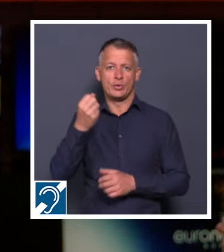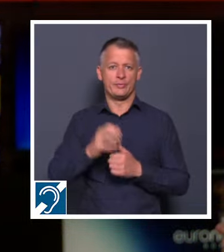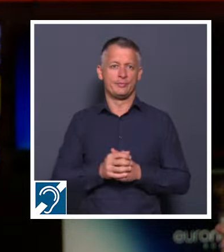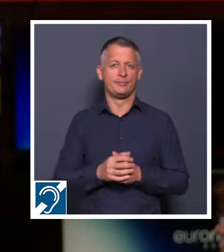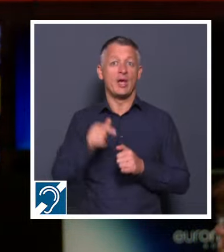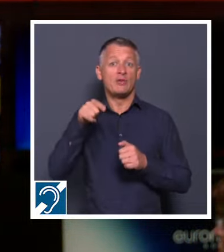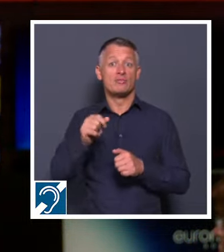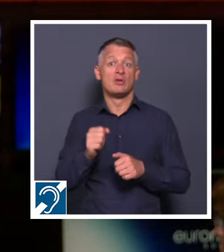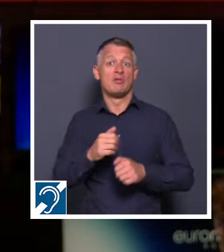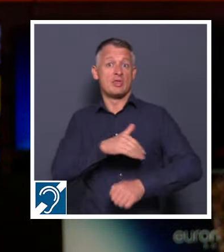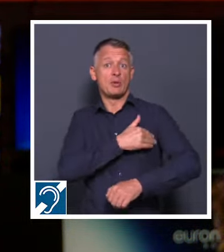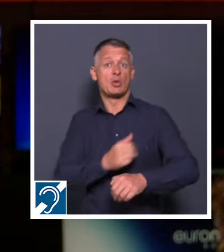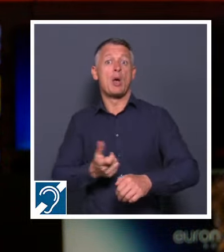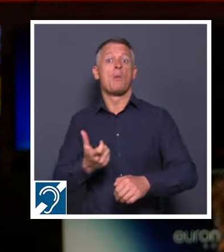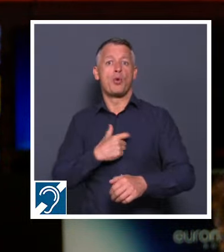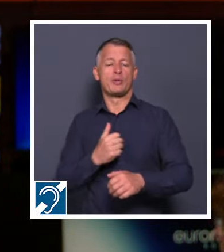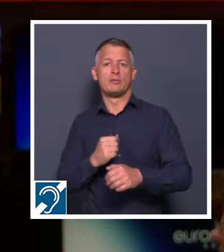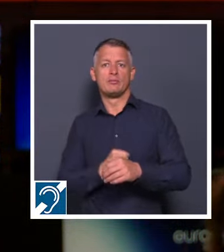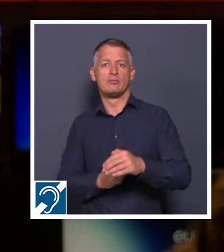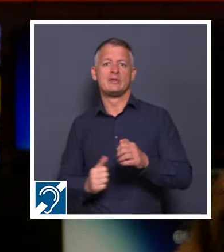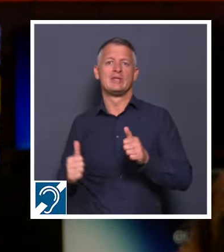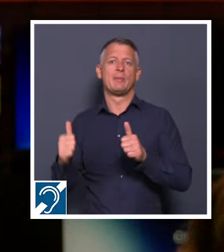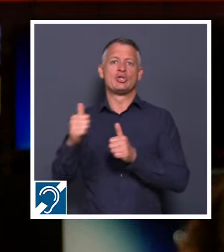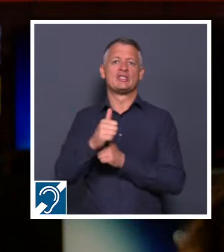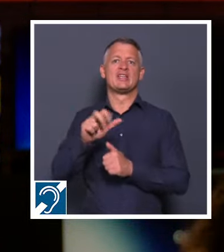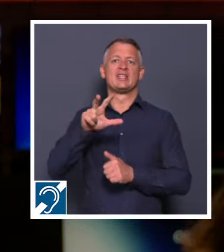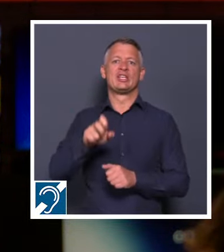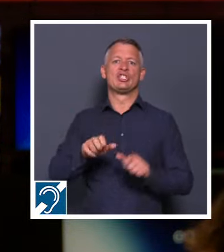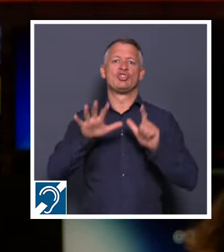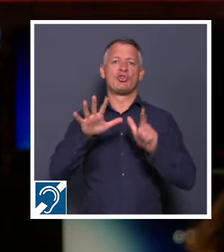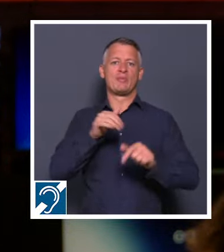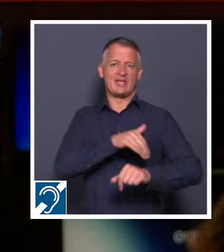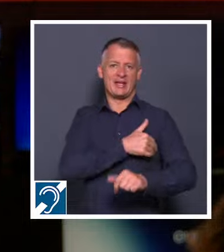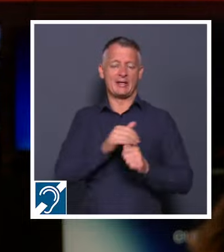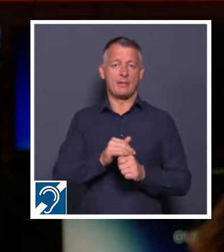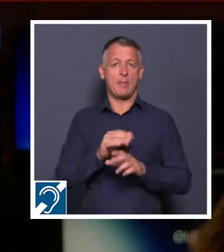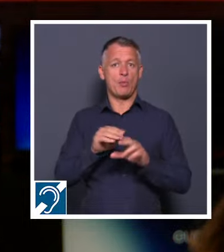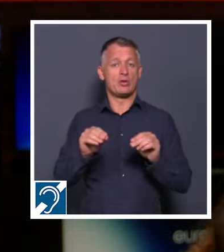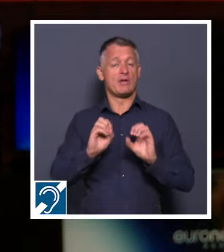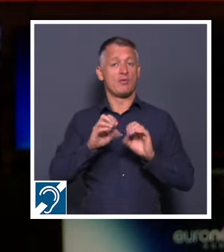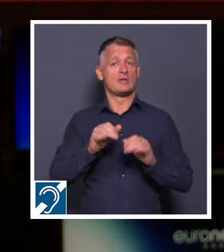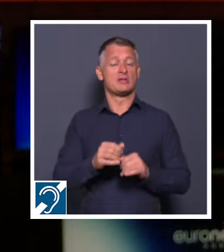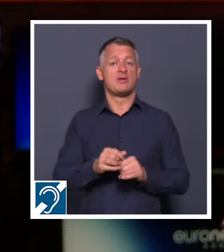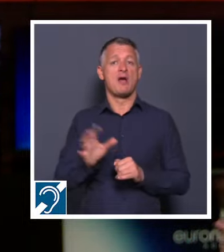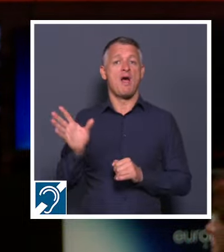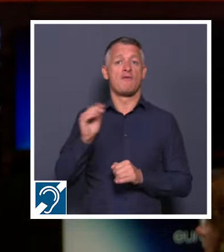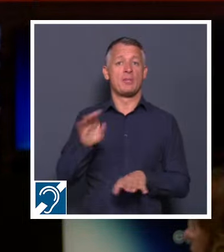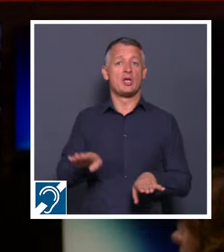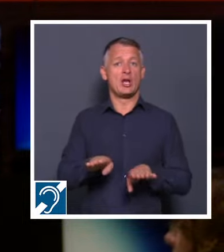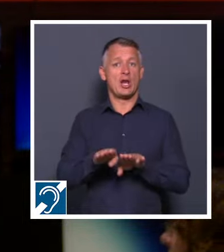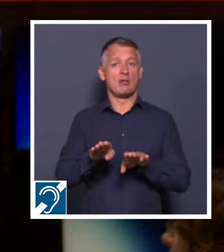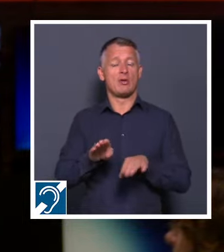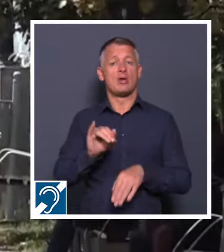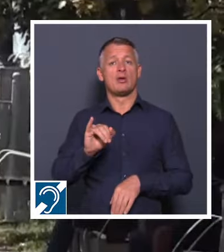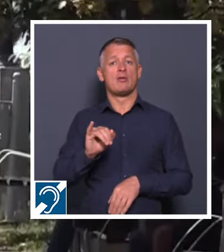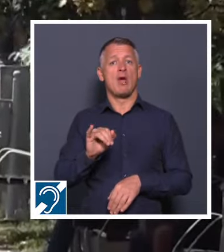temperaturile maxime ar putea depăși 37 de grade Celsius. Mai multe detalii aflăm de la Alexandra Roșioară, meteorolog ANM.